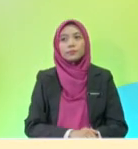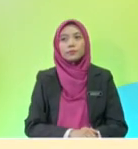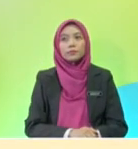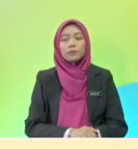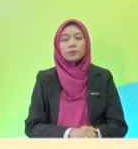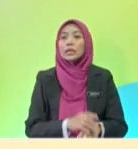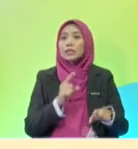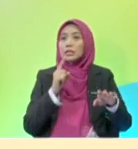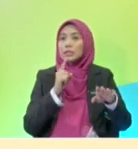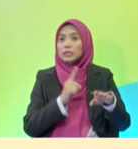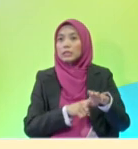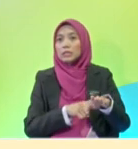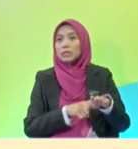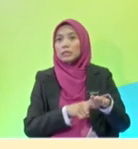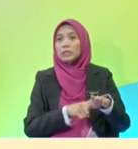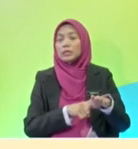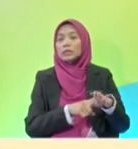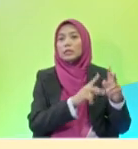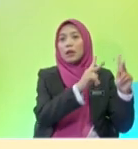di kampung